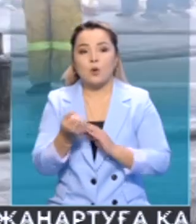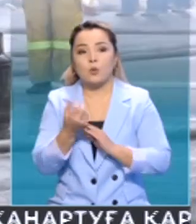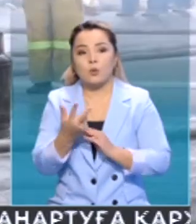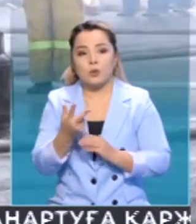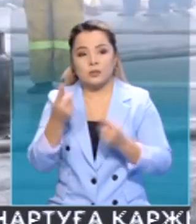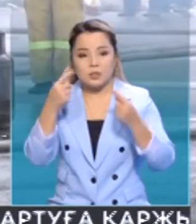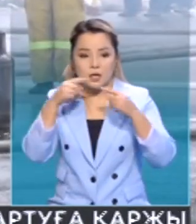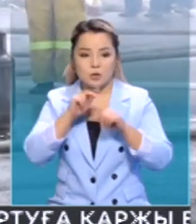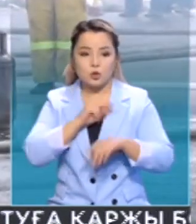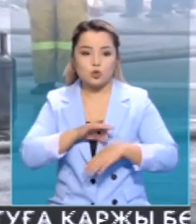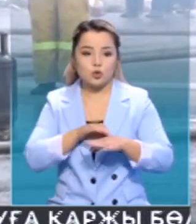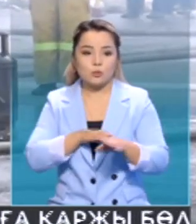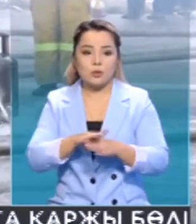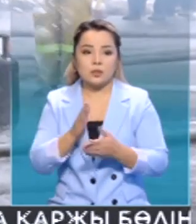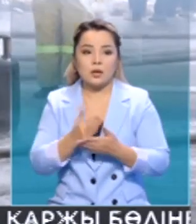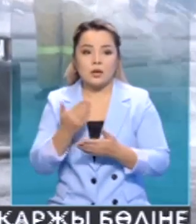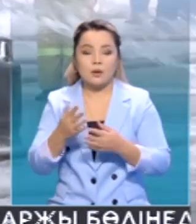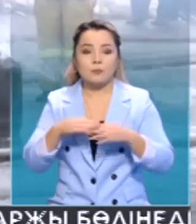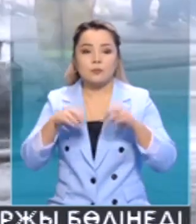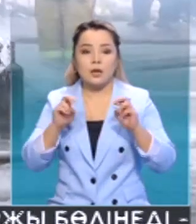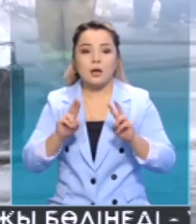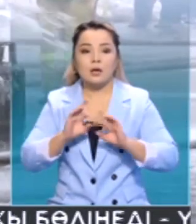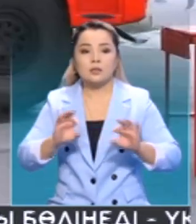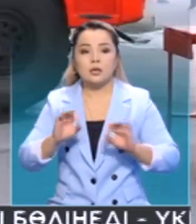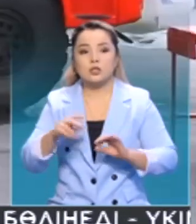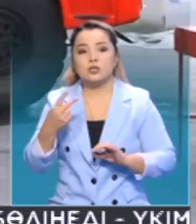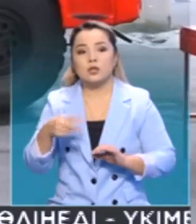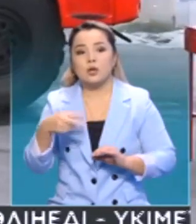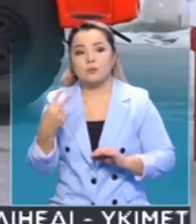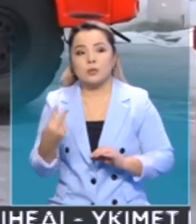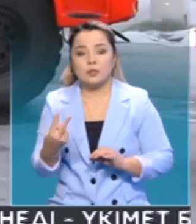техника жұмылдырылды. Мамандардың айтуынша өрттен 22